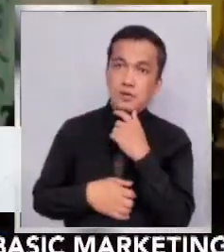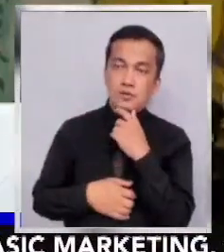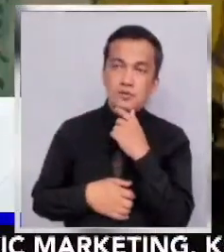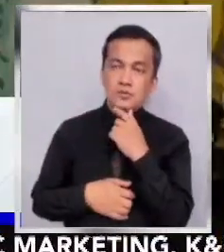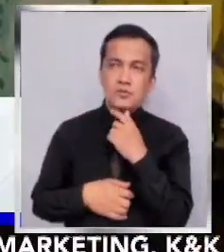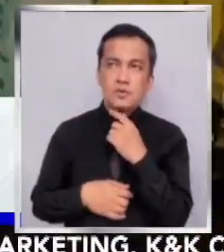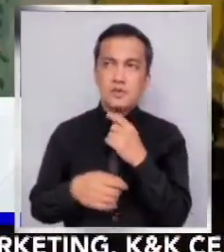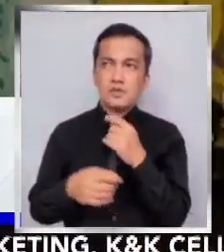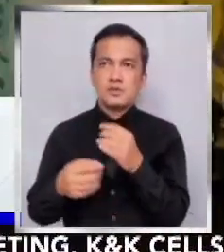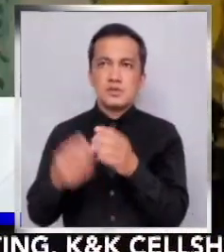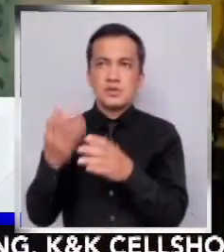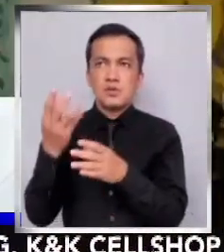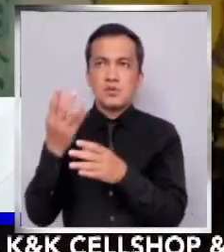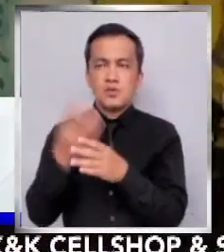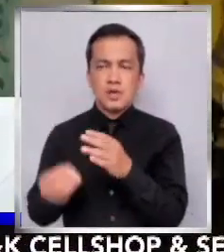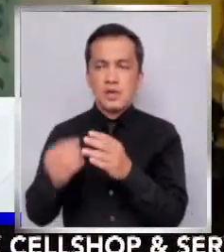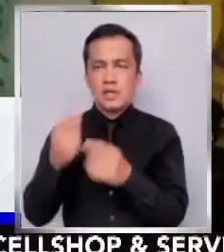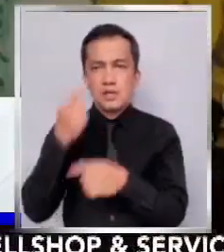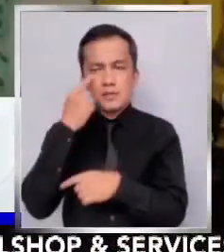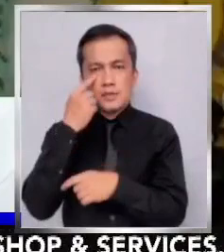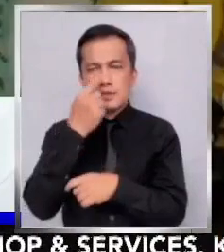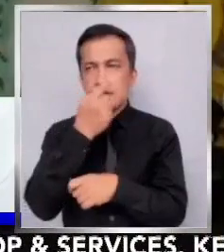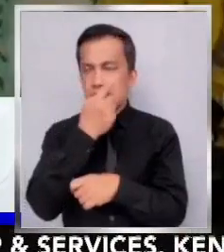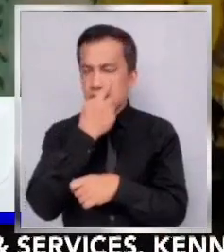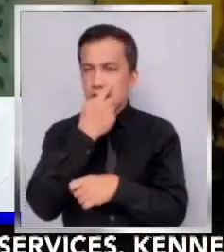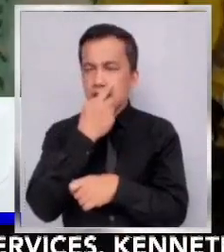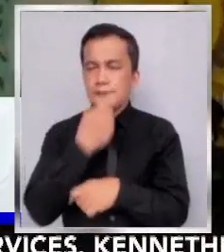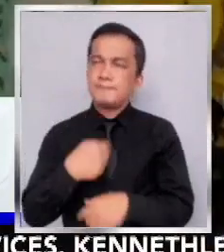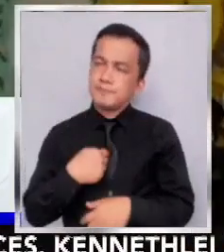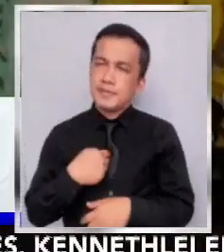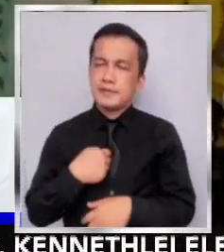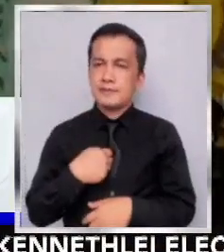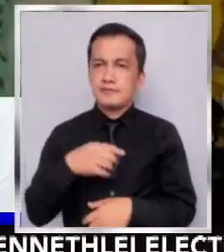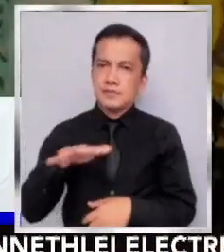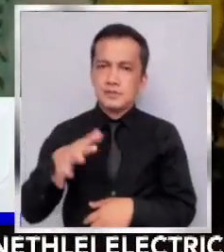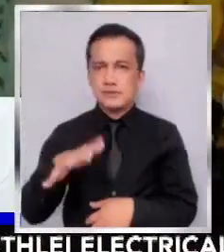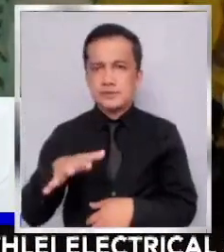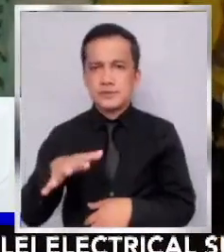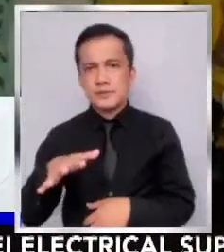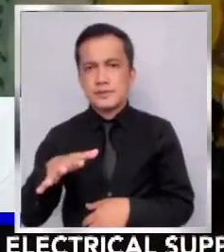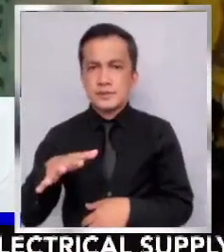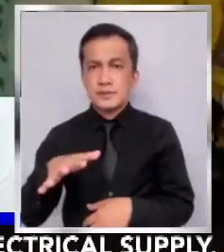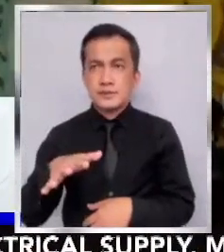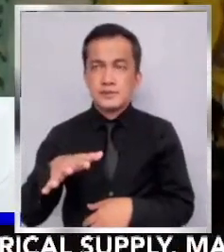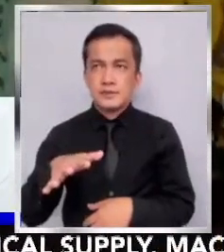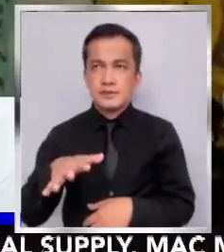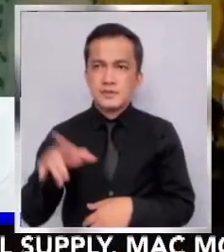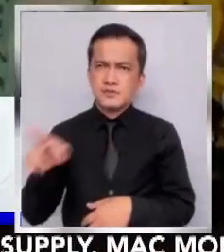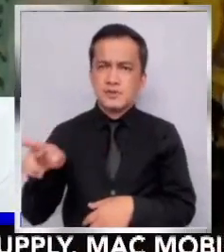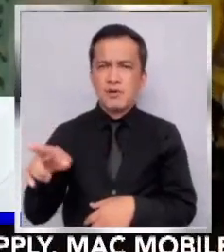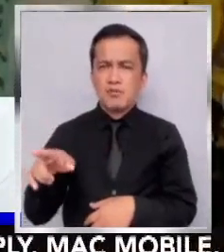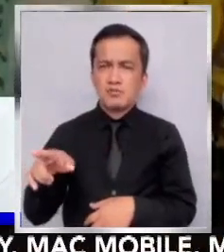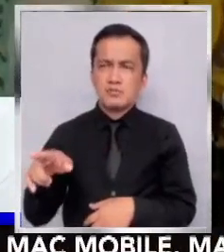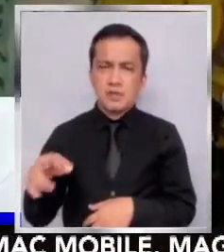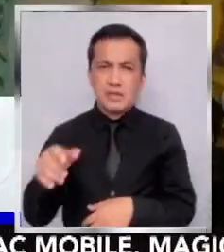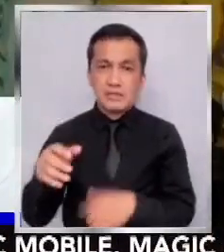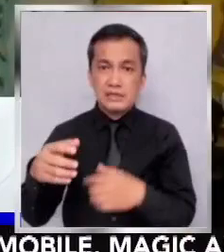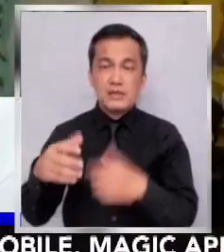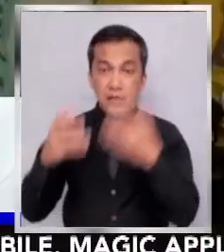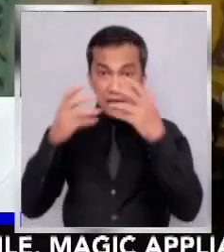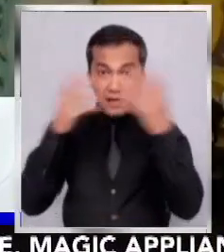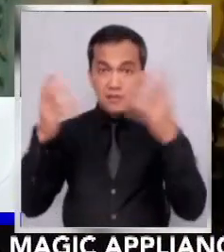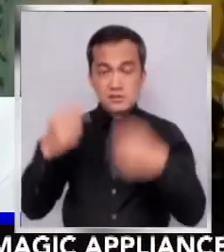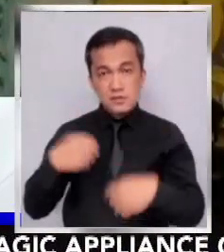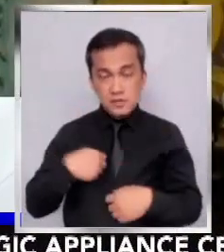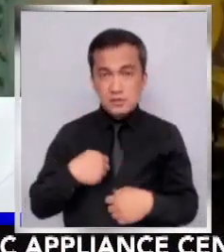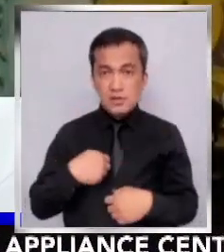nawawala na yung paningin ko, and medyo nagtampo siya sa akin bakit wala akong hindi ko pinapaalam